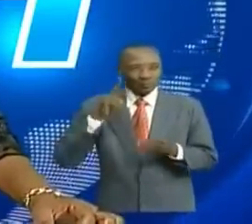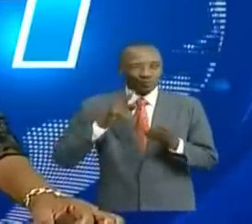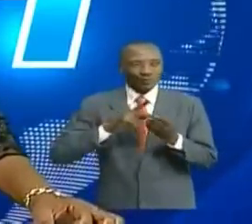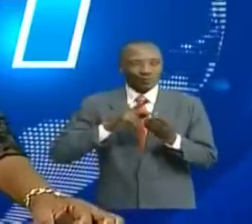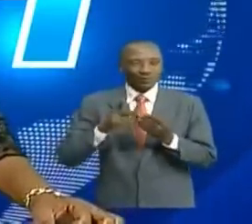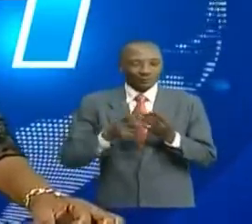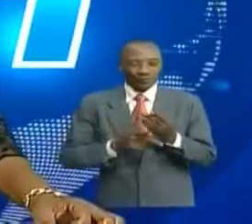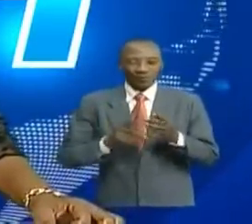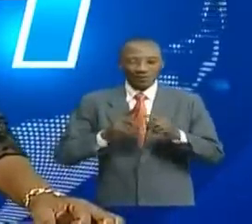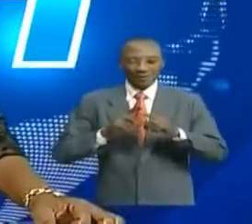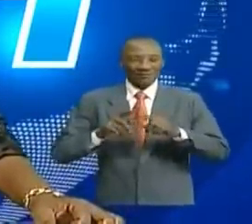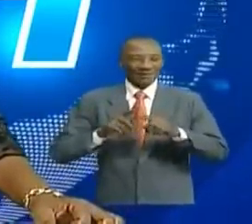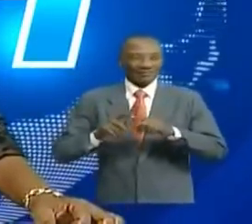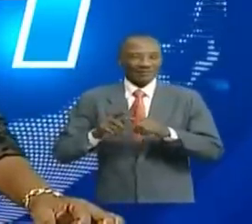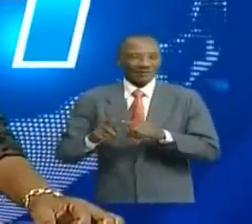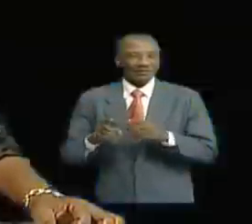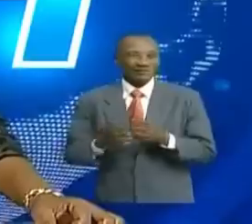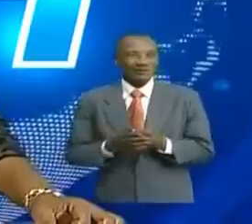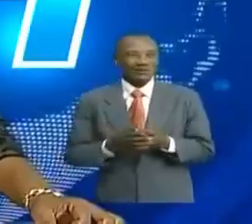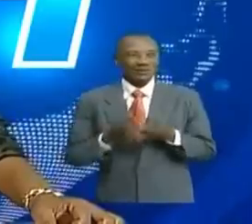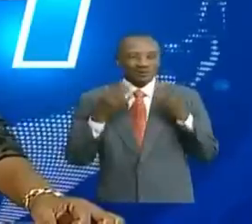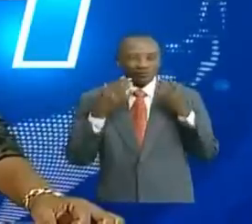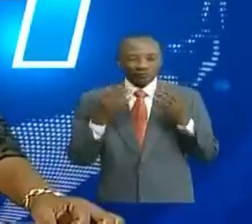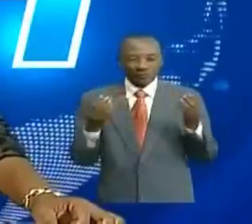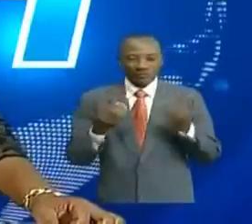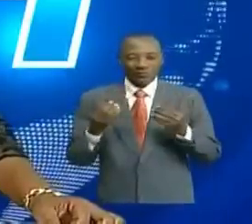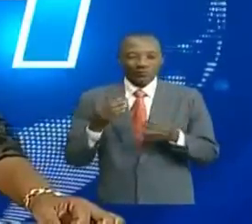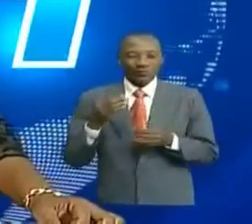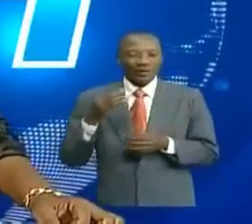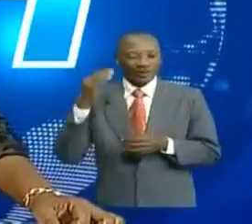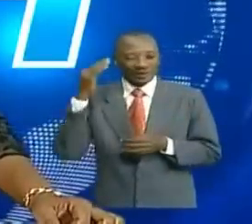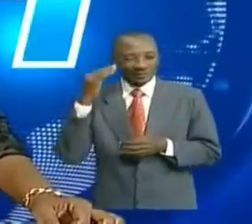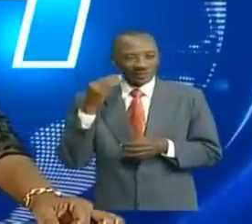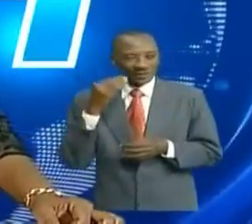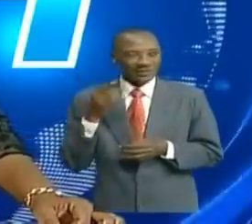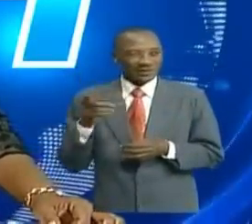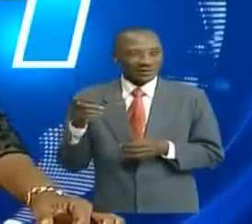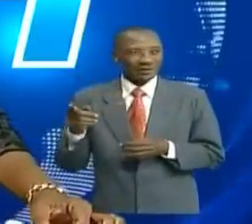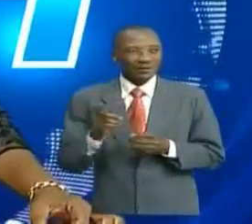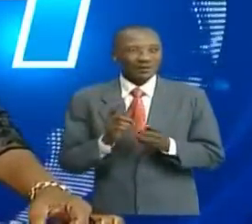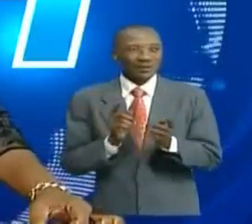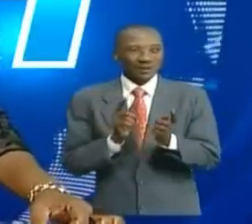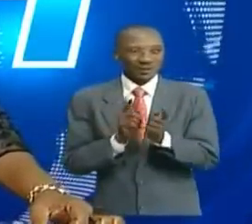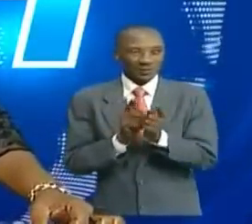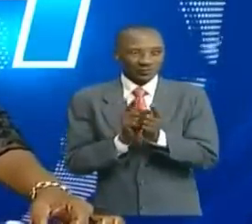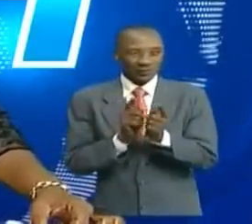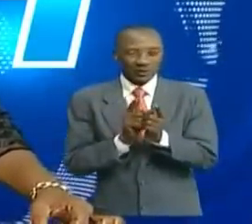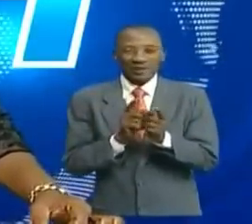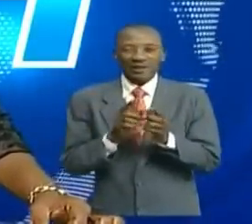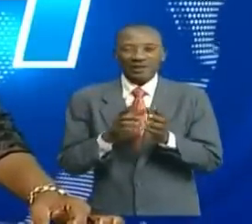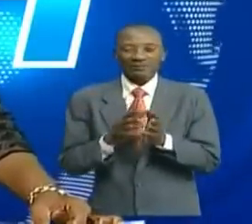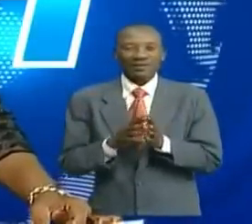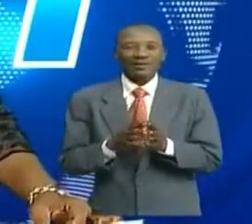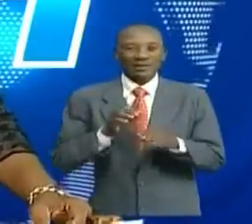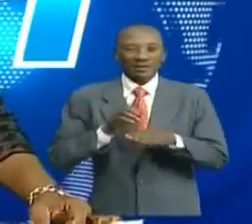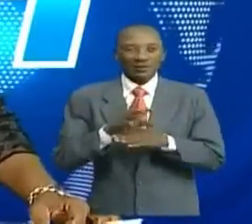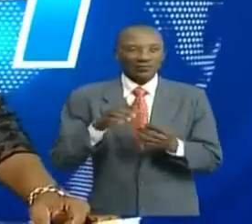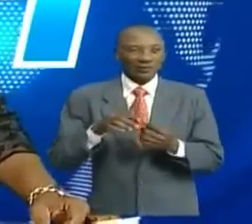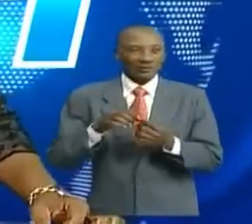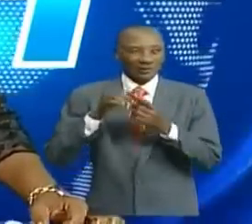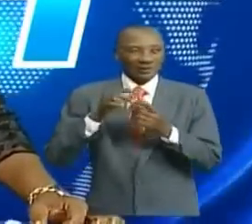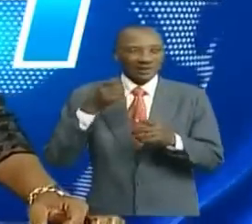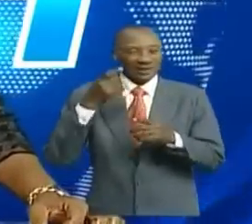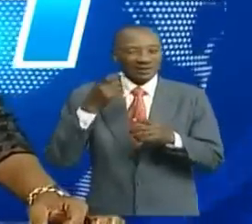handicap. La ministre Irène Essambo, en charge de personnes vivant avec handicap, a à ce